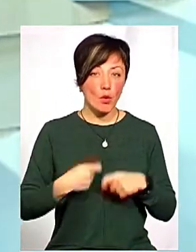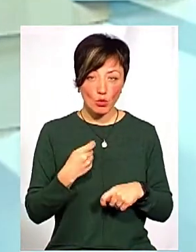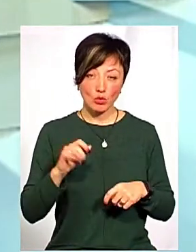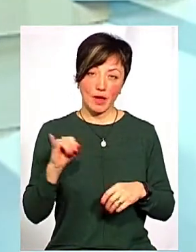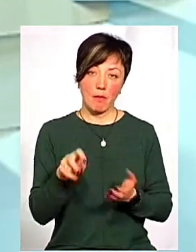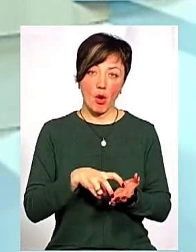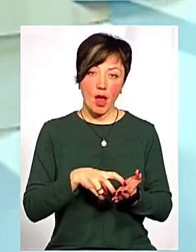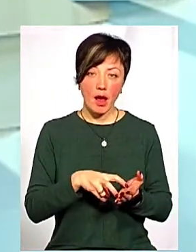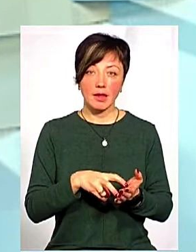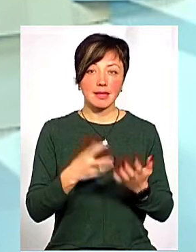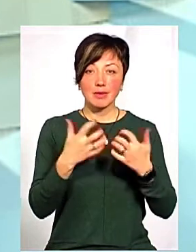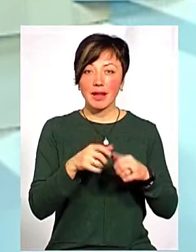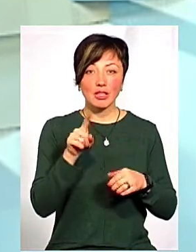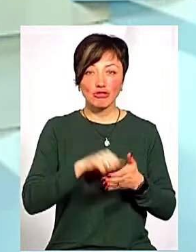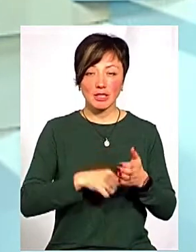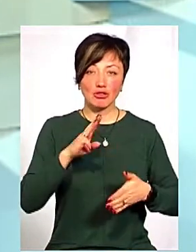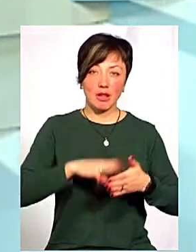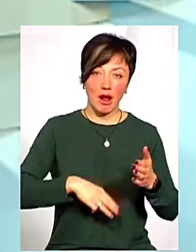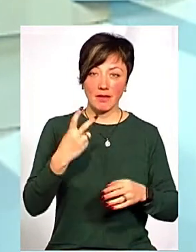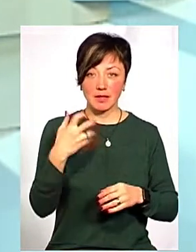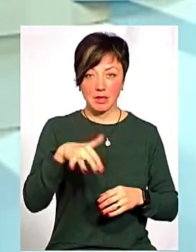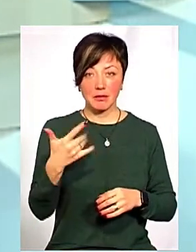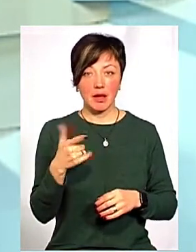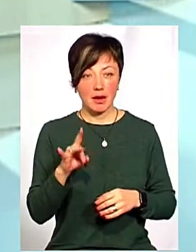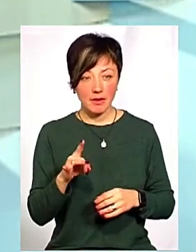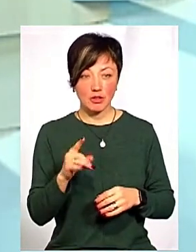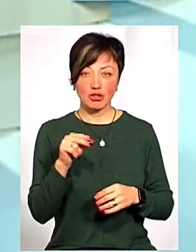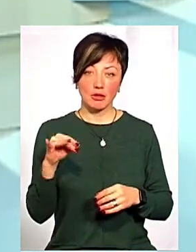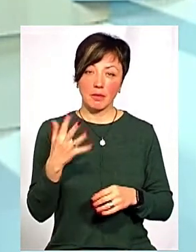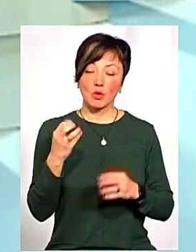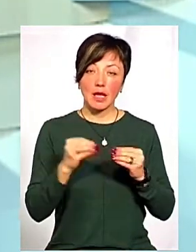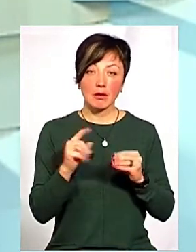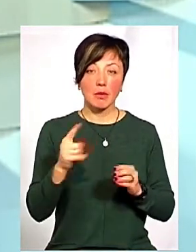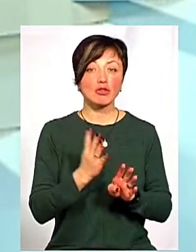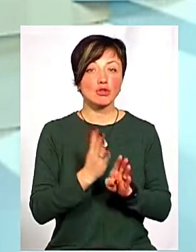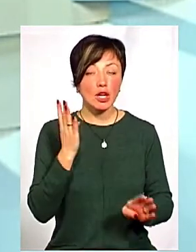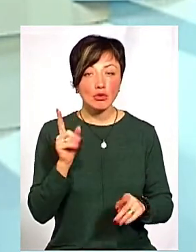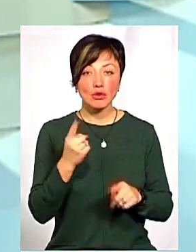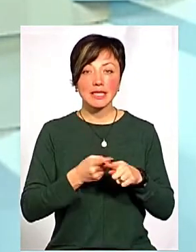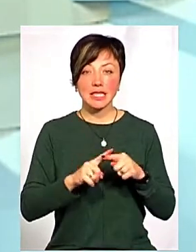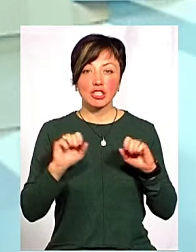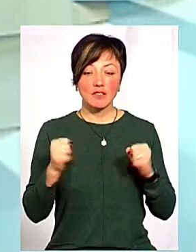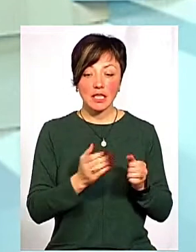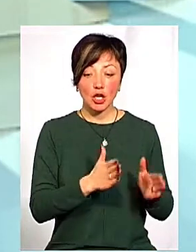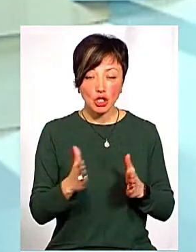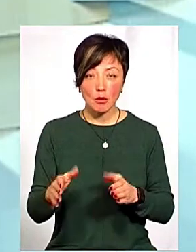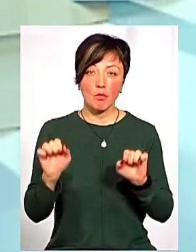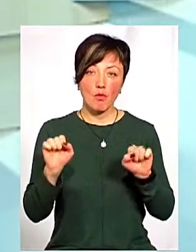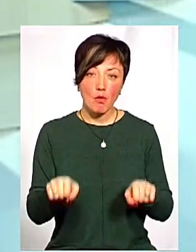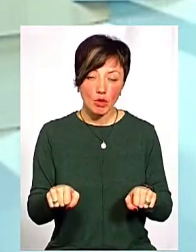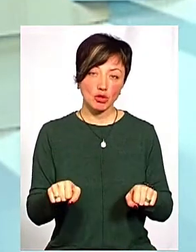і боялися руками не через те, що це штраф там 255 гривень чи 510, а в першу чергу те, що це швидкісний режим, який